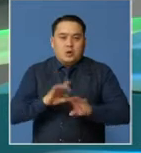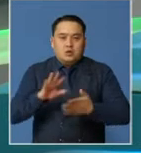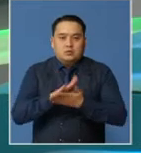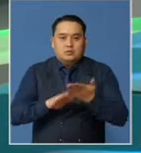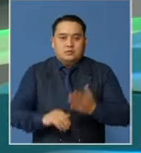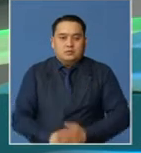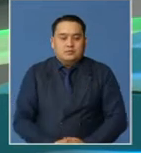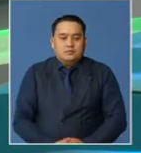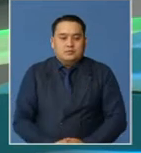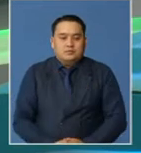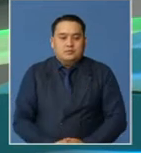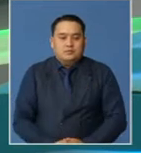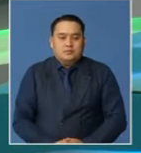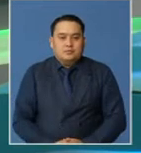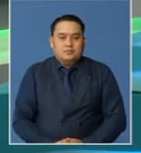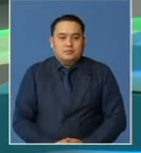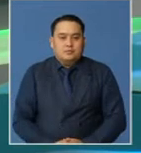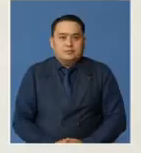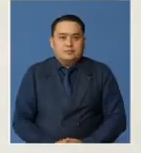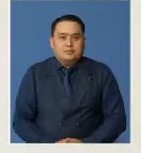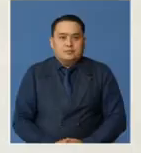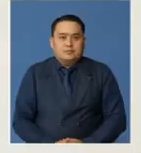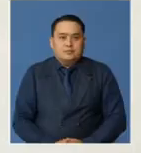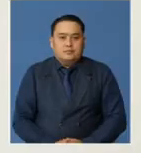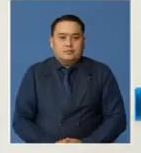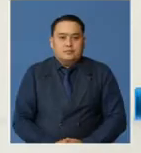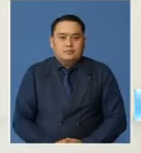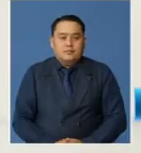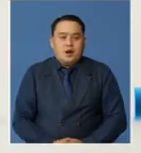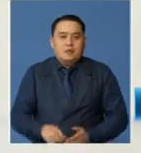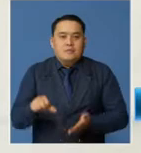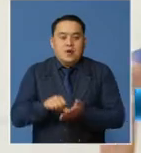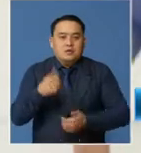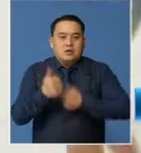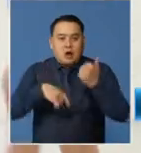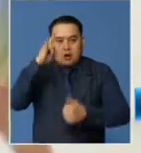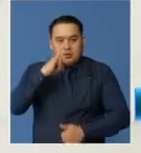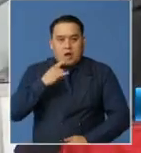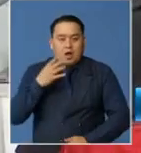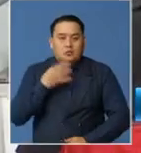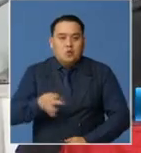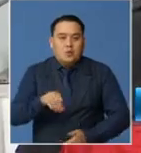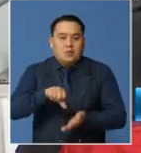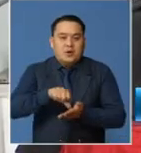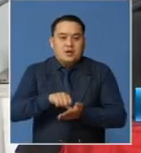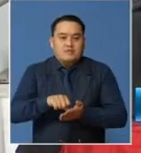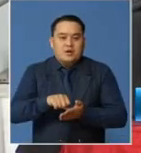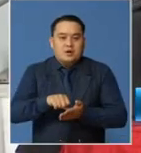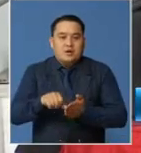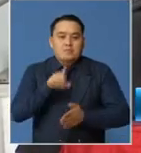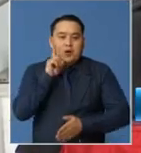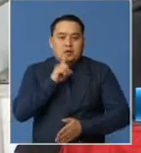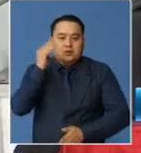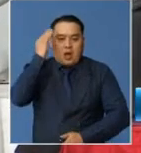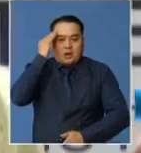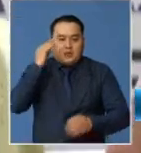будущее расскажет Лилиана Штогрина. На первенстве Казахстана команда Алматинской области была представлена в основном молодыми